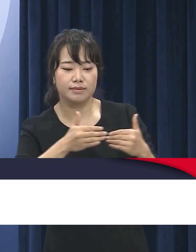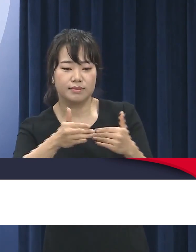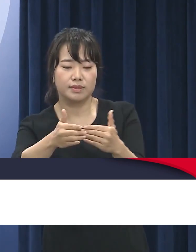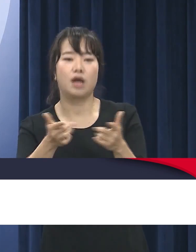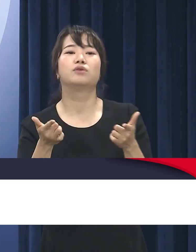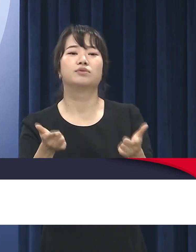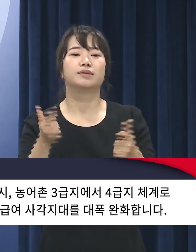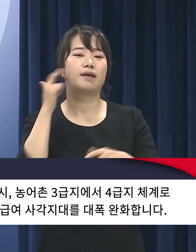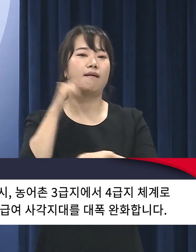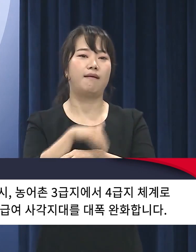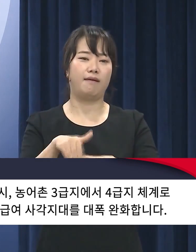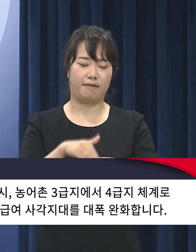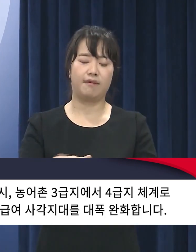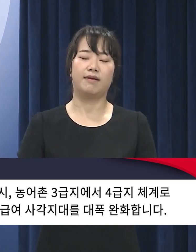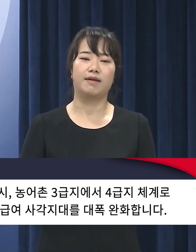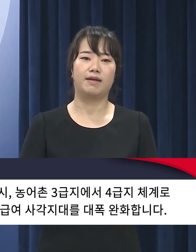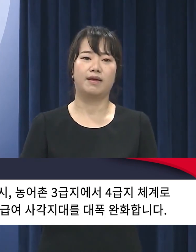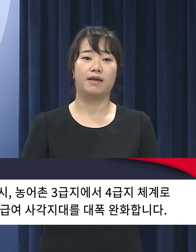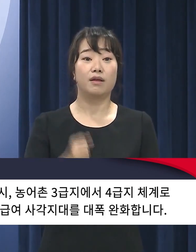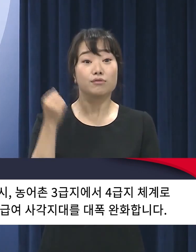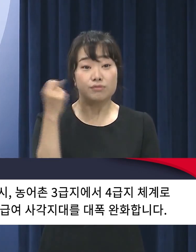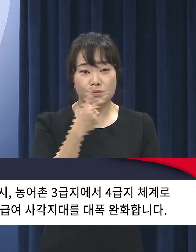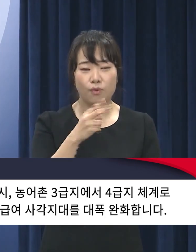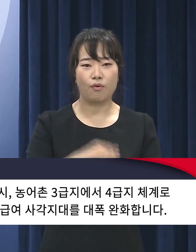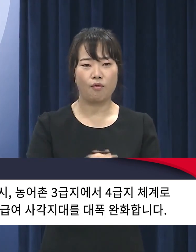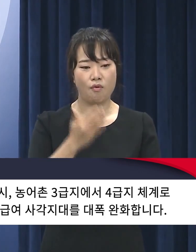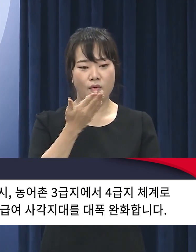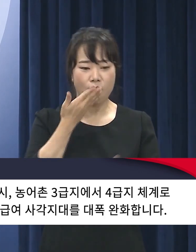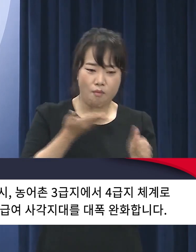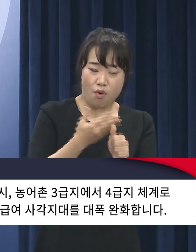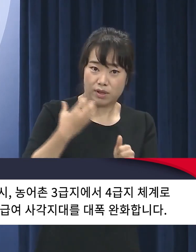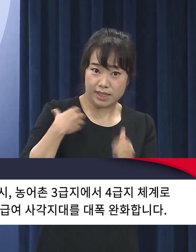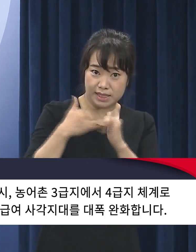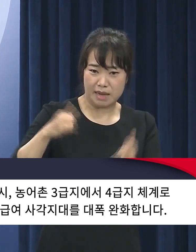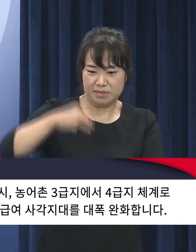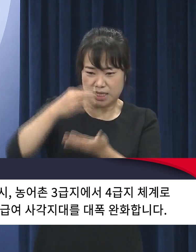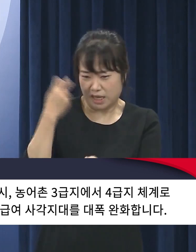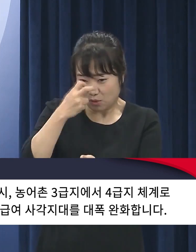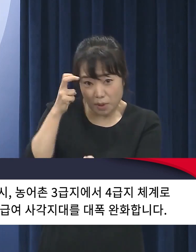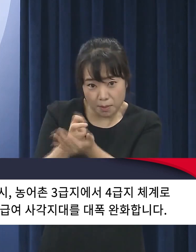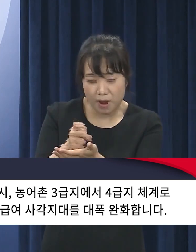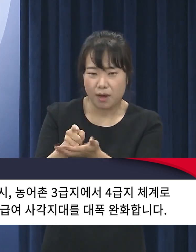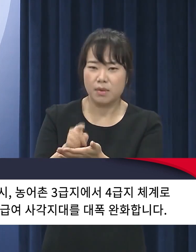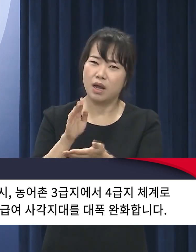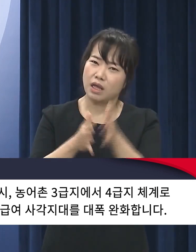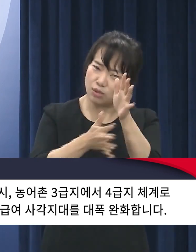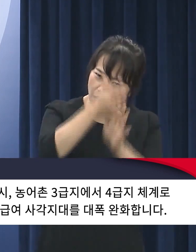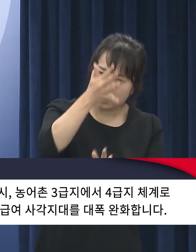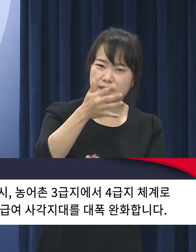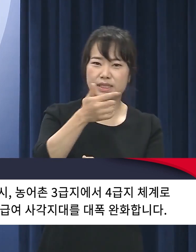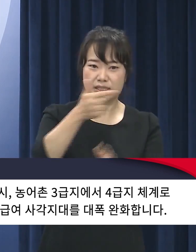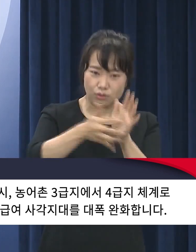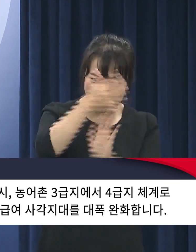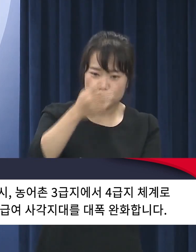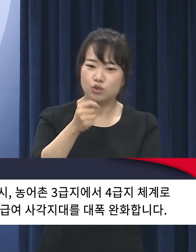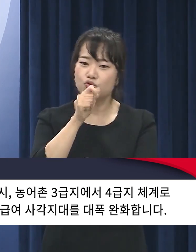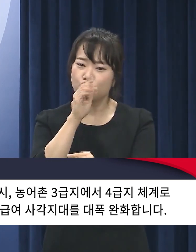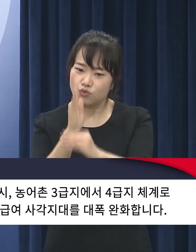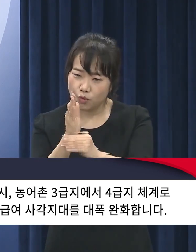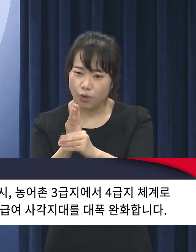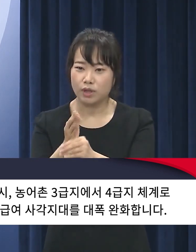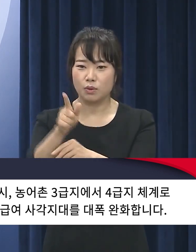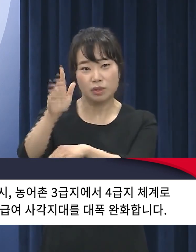단계적으로 완화해 나가겠습니다. 아울러 부양 의무자 재산 기준을 현행 대도시, 중소도시, 농어촌